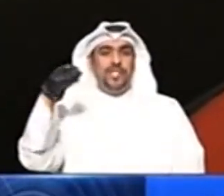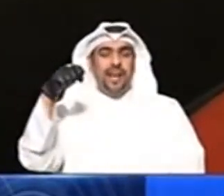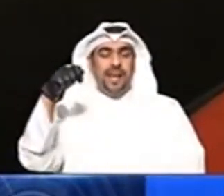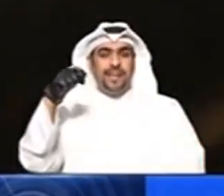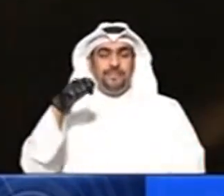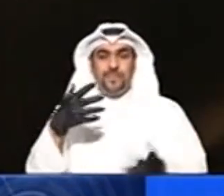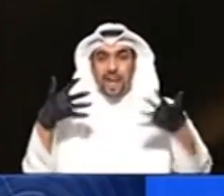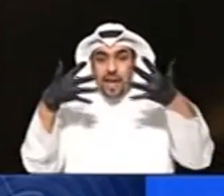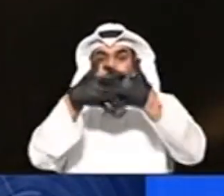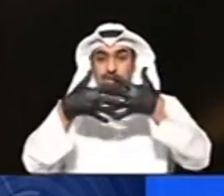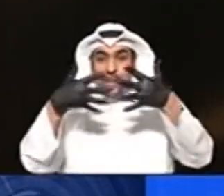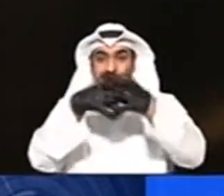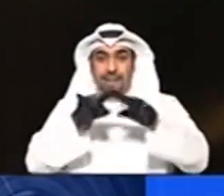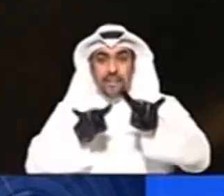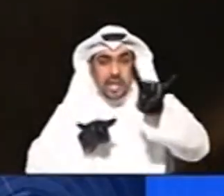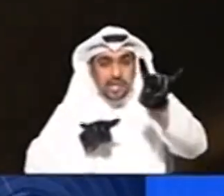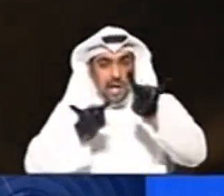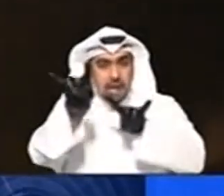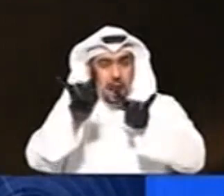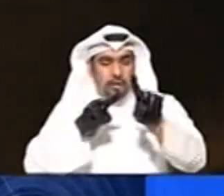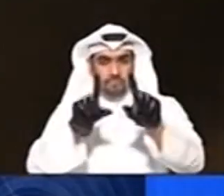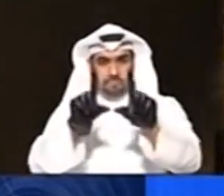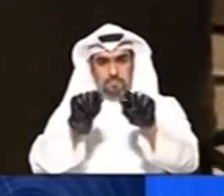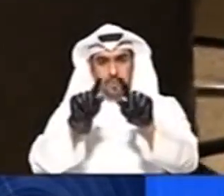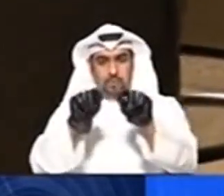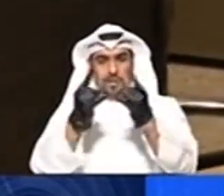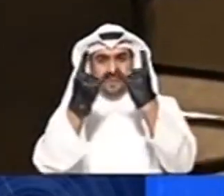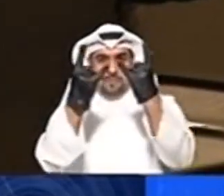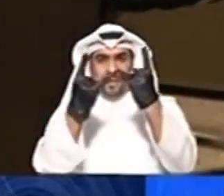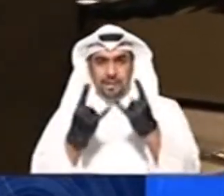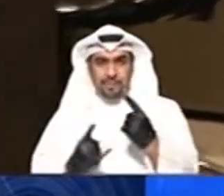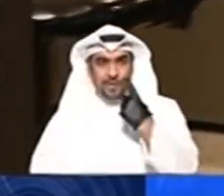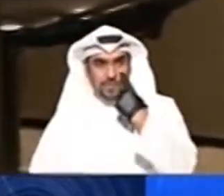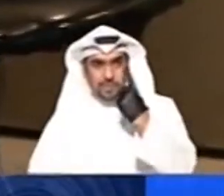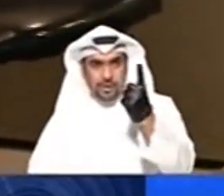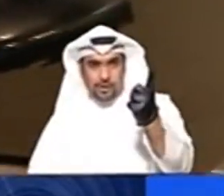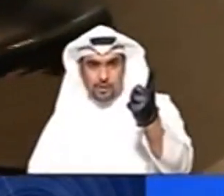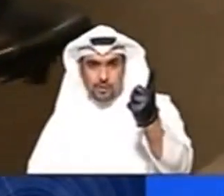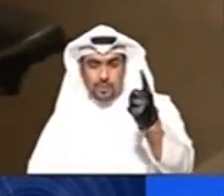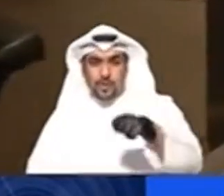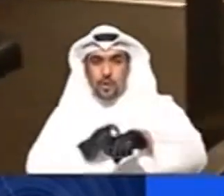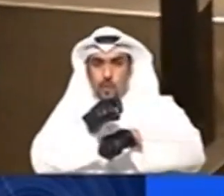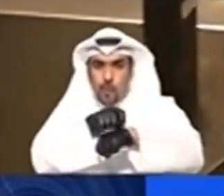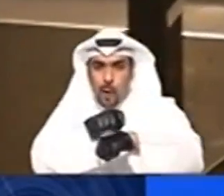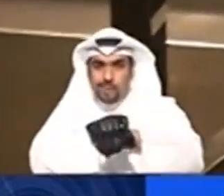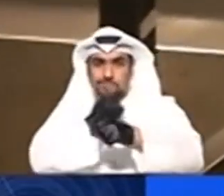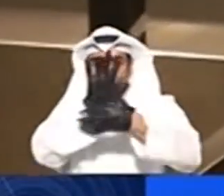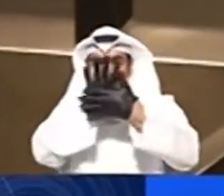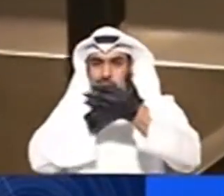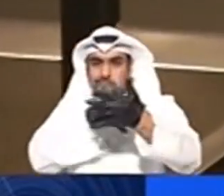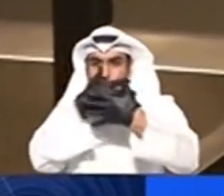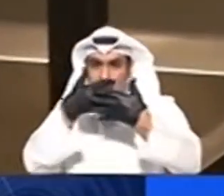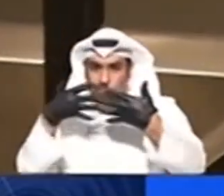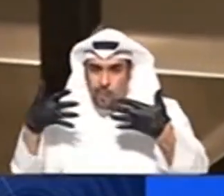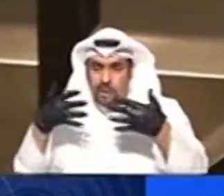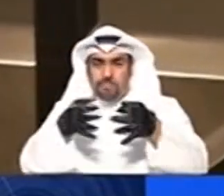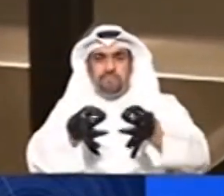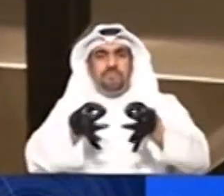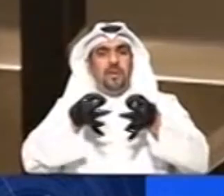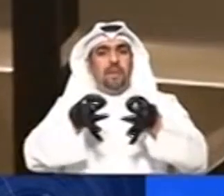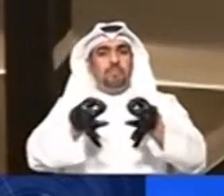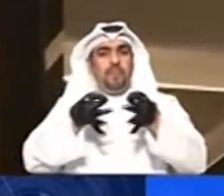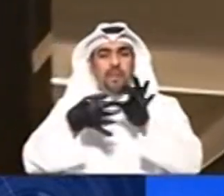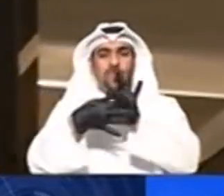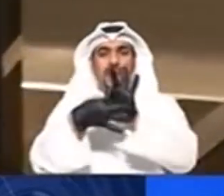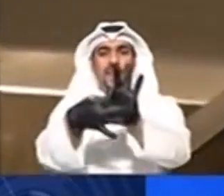وجهات التشغيل، ولله الحمد ناخذها كلها بجدول زمني توافق مع وزارة الداخلية واجهزتها